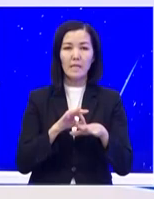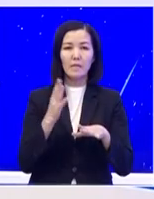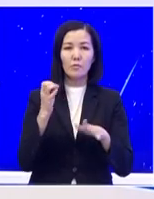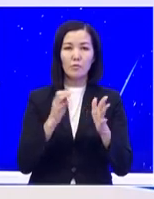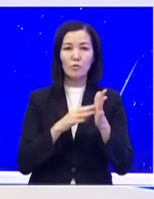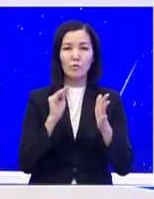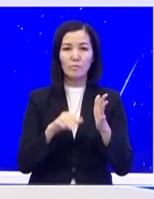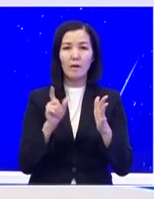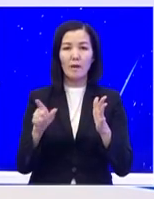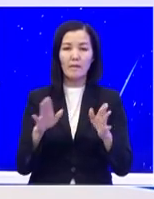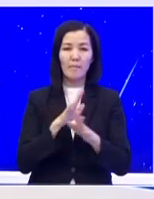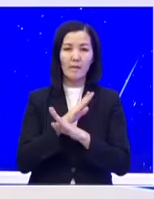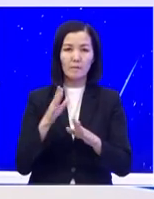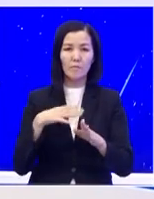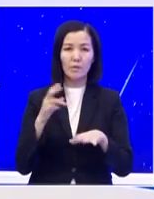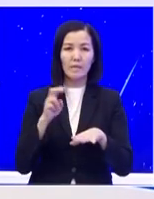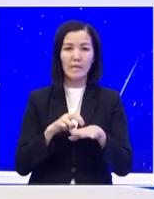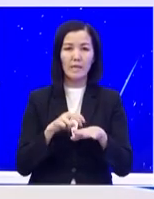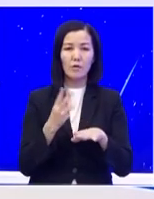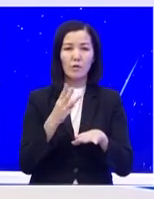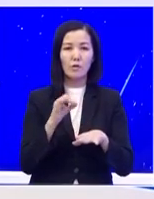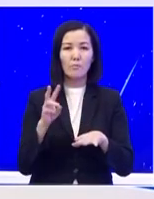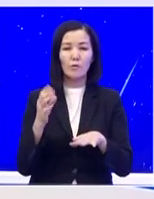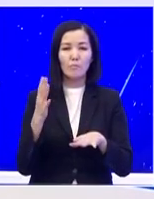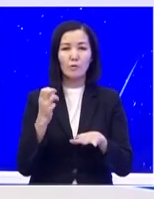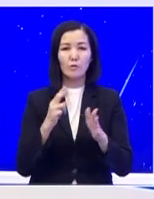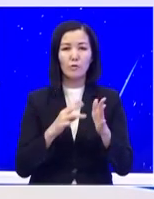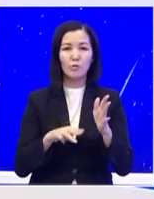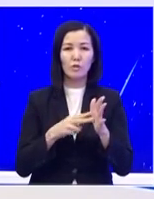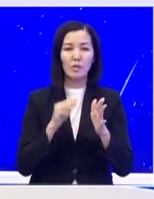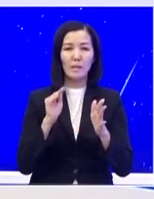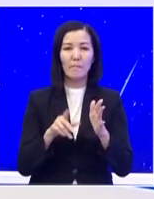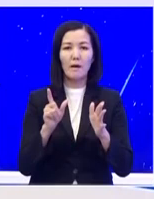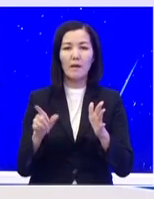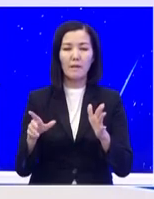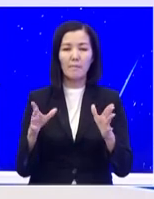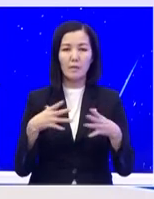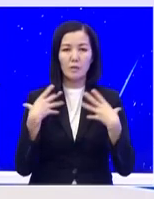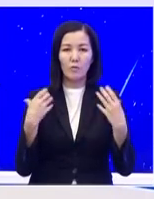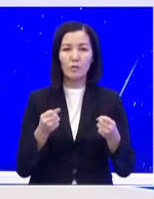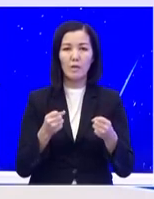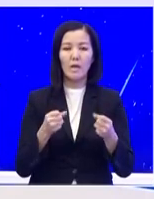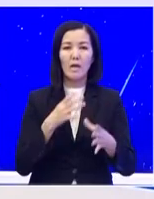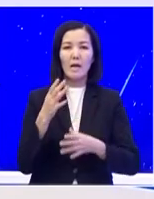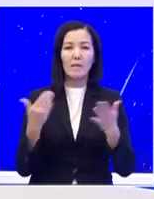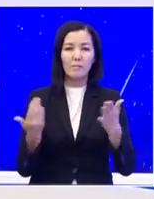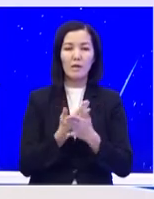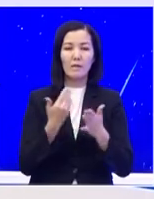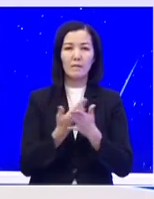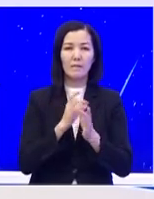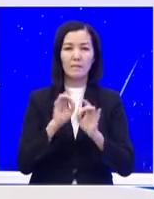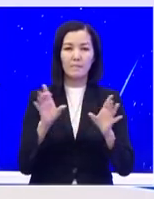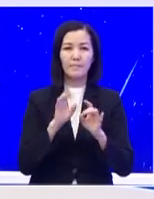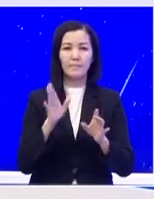індеттен 409 мың адам қайтыс болды. Дәрігерлер 3 миллион 537 мыңға жуық науқасты айықтырып, қатарға қосқан. Әлем